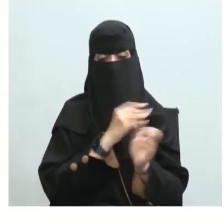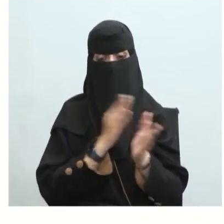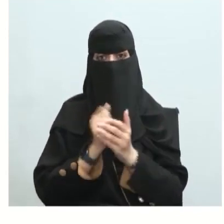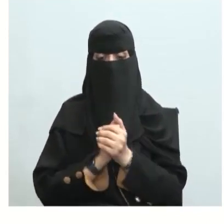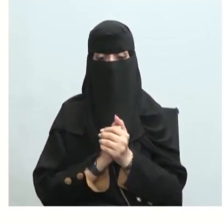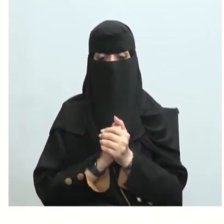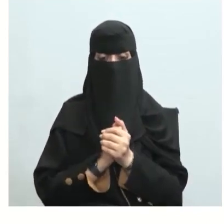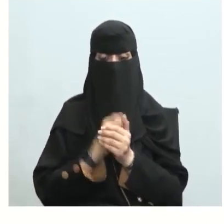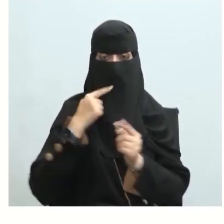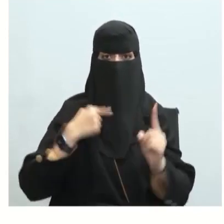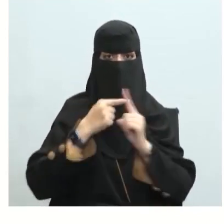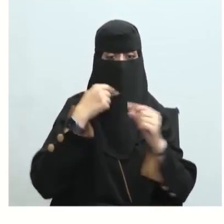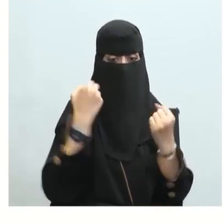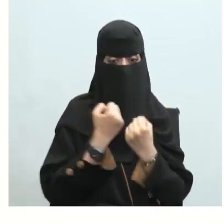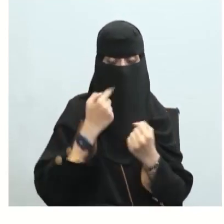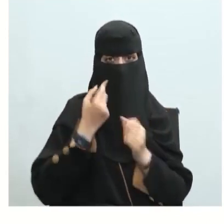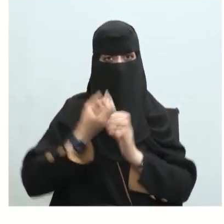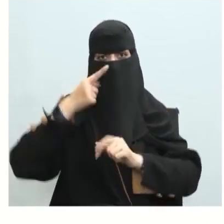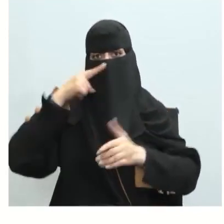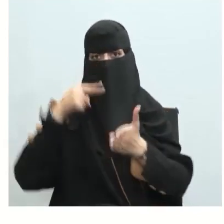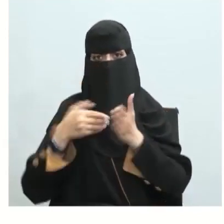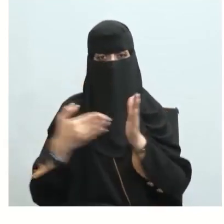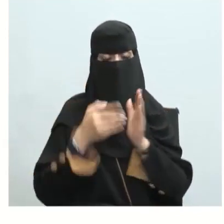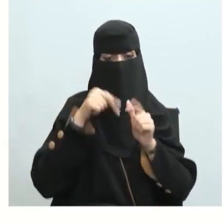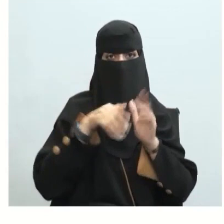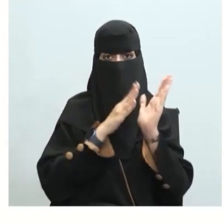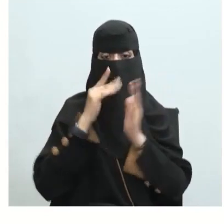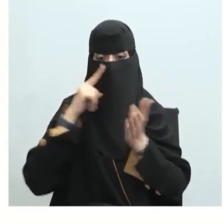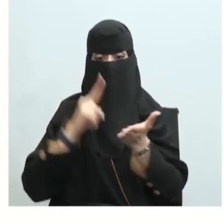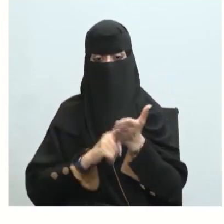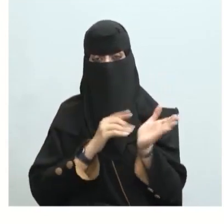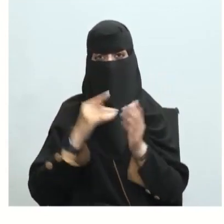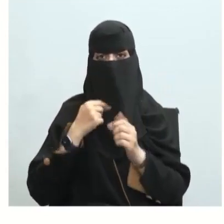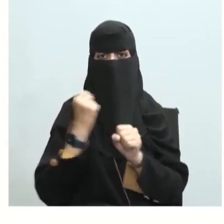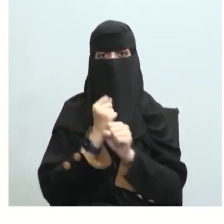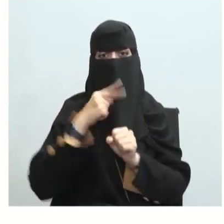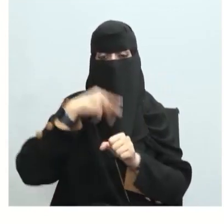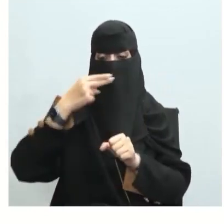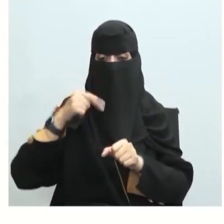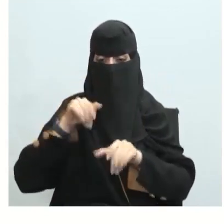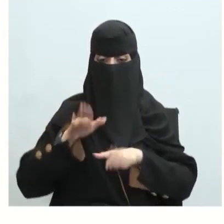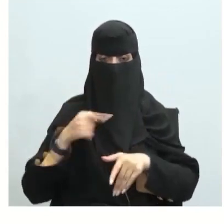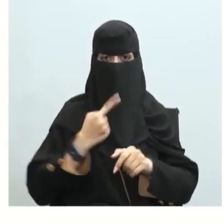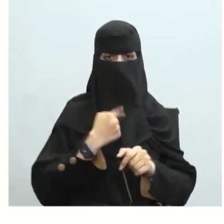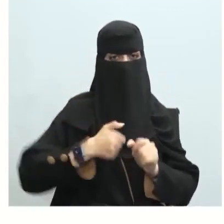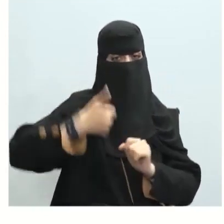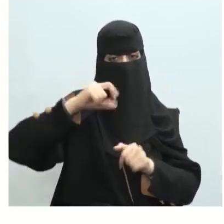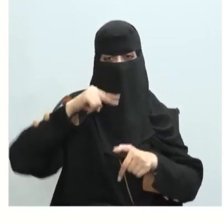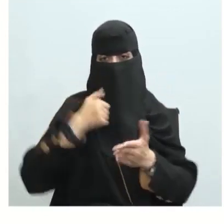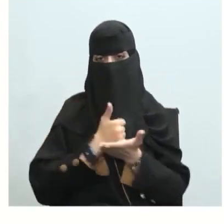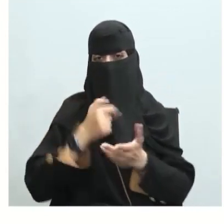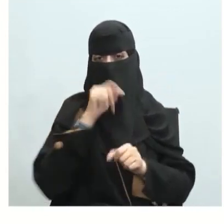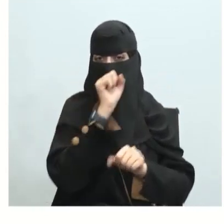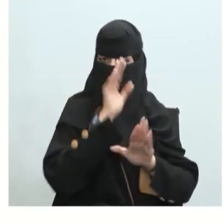الوظيفيه الاهداف التدريبيه يتوقع منك في نهايه هذه الوحده ان توظف فنون الكتابه الوظيفيه واعرافها واسلوبها